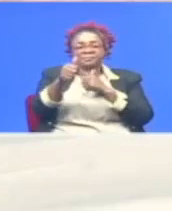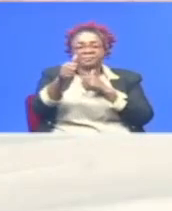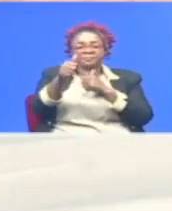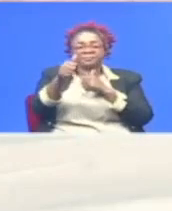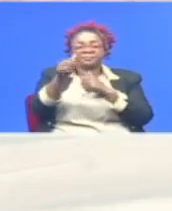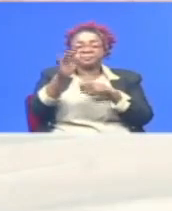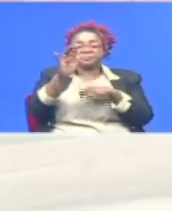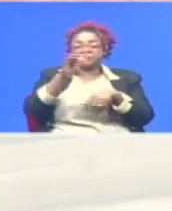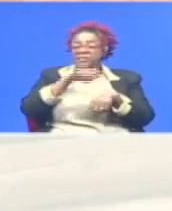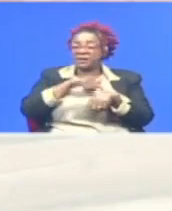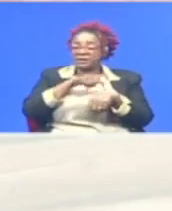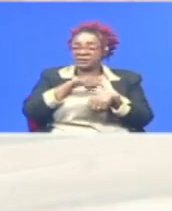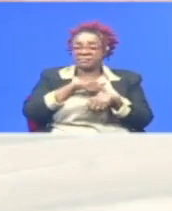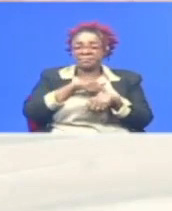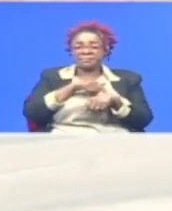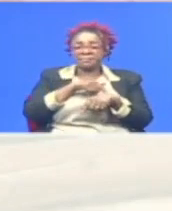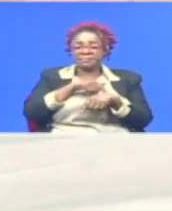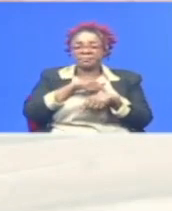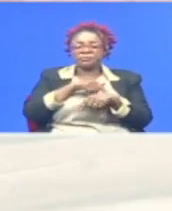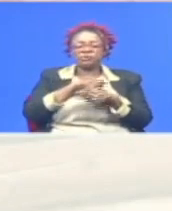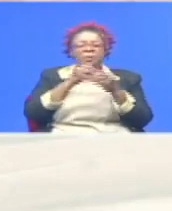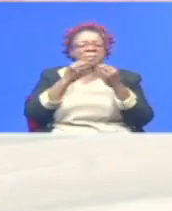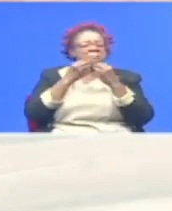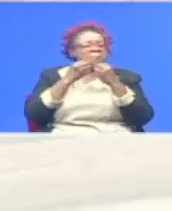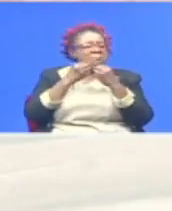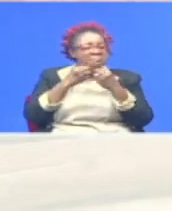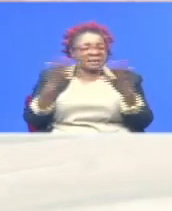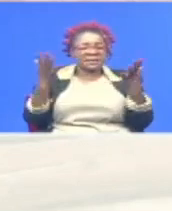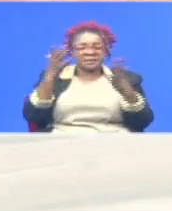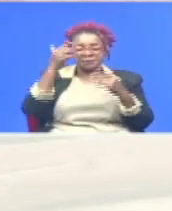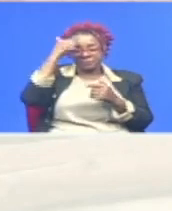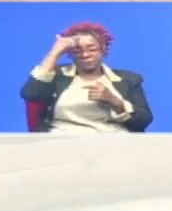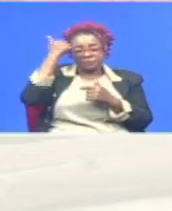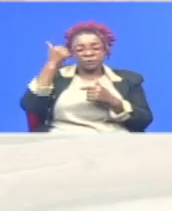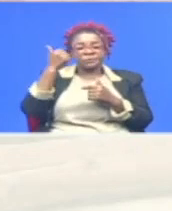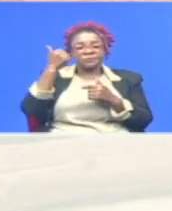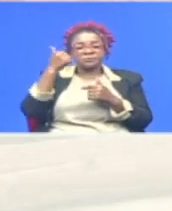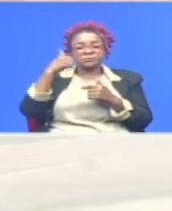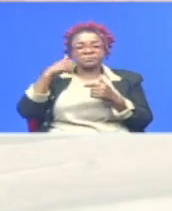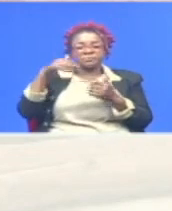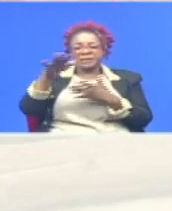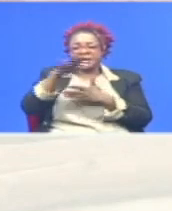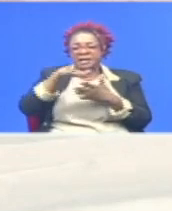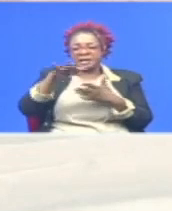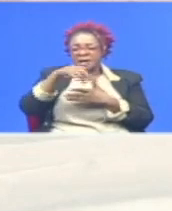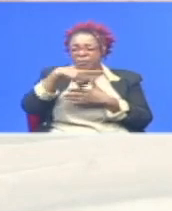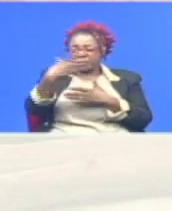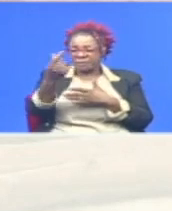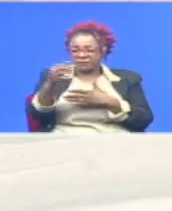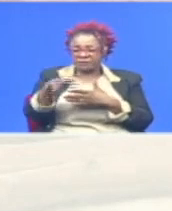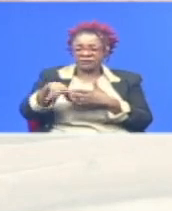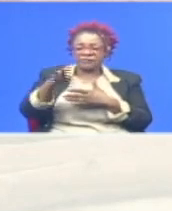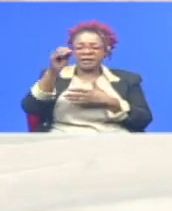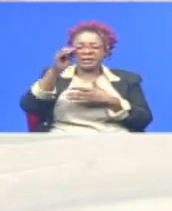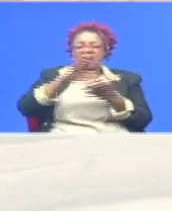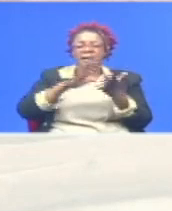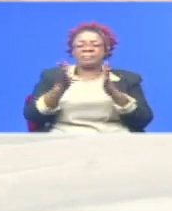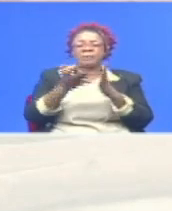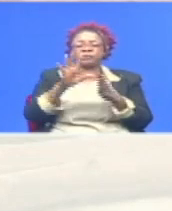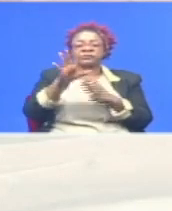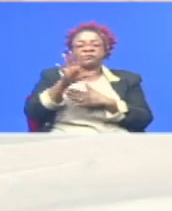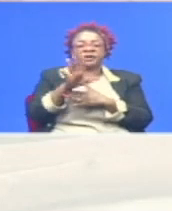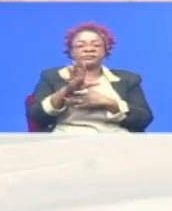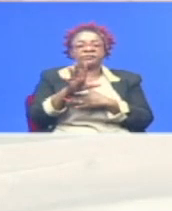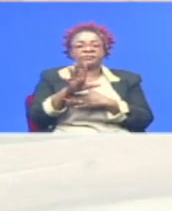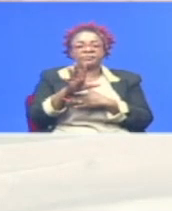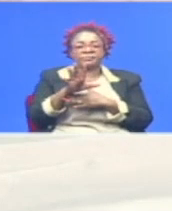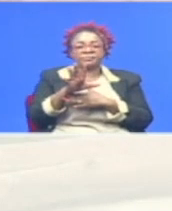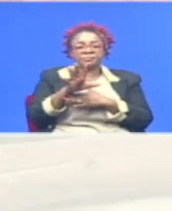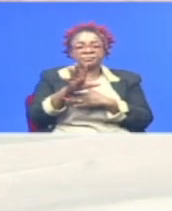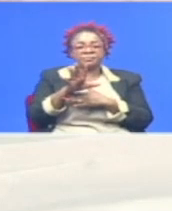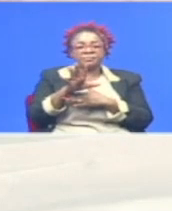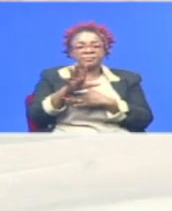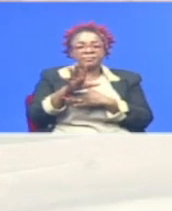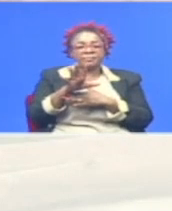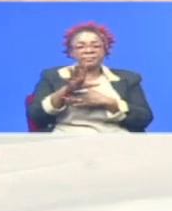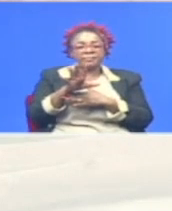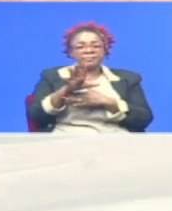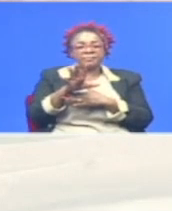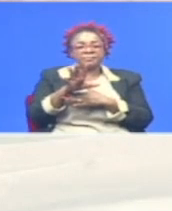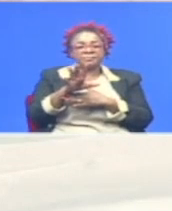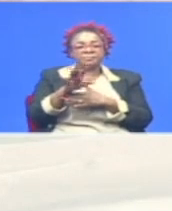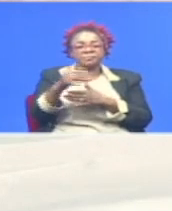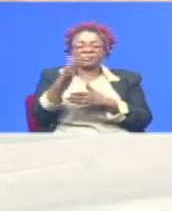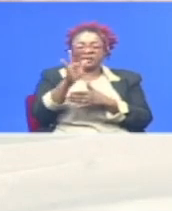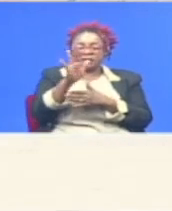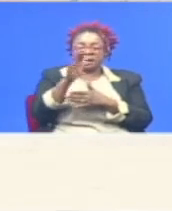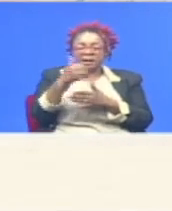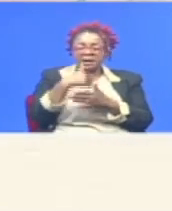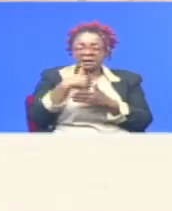huo zilikuwa mingi, kwa vile kama mahali tulienda tulikuta kitu kama wanyama, kitu kama watano hivi, na walikuwa